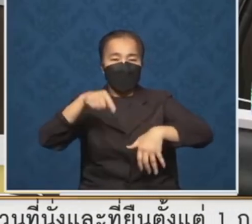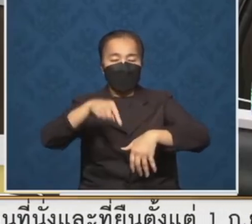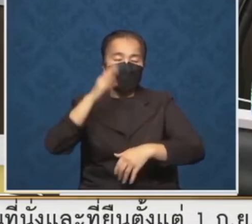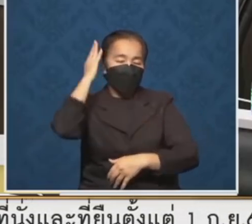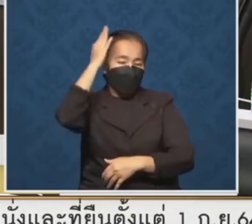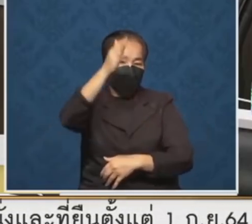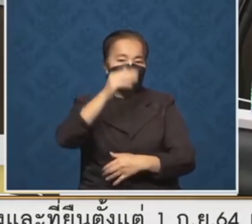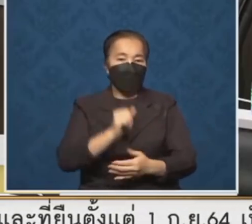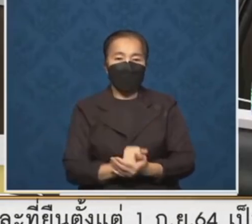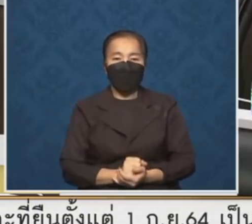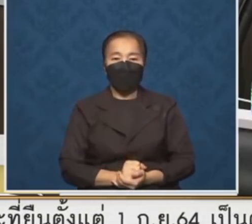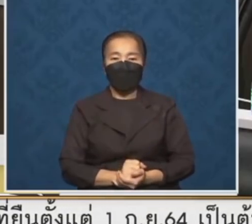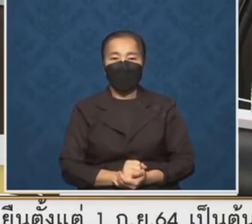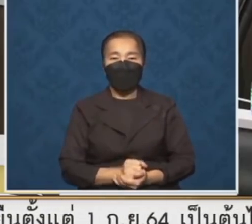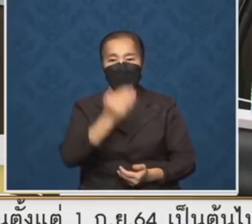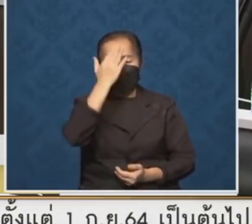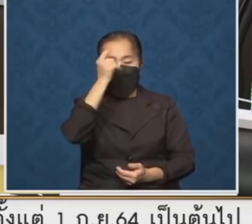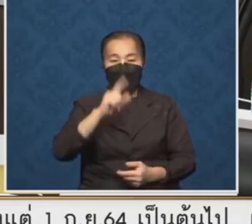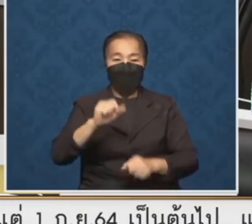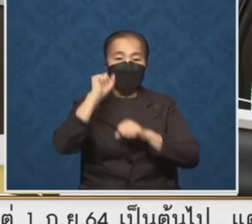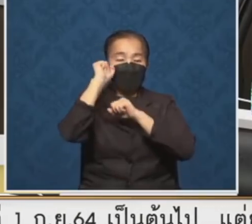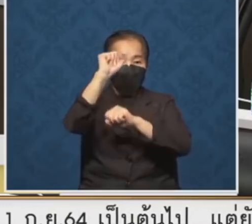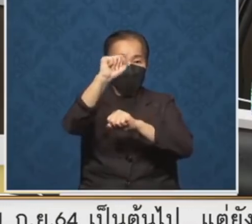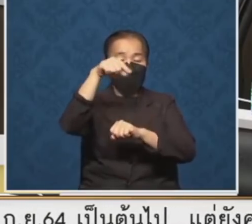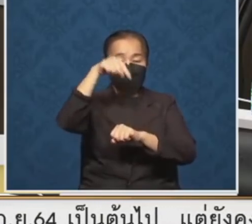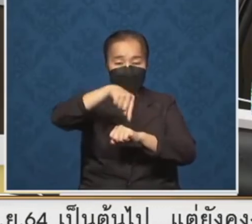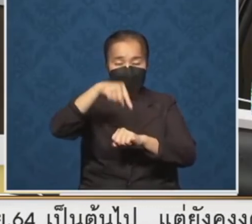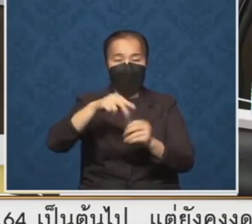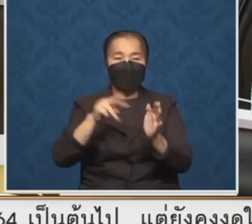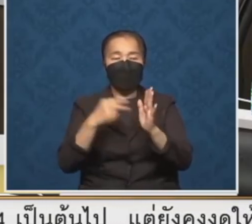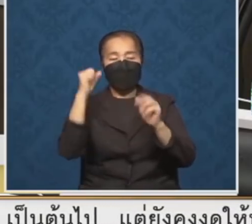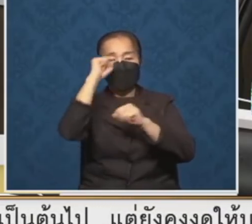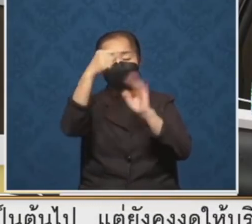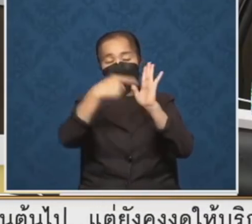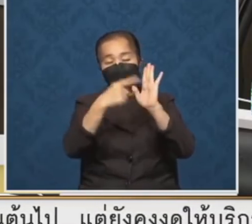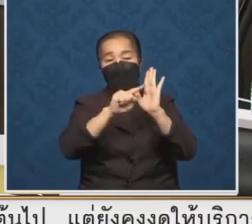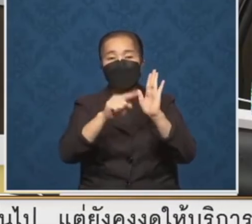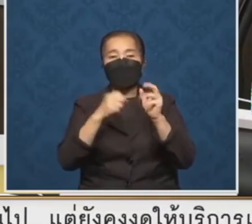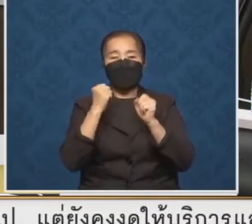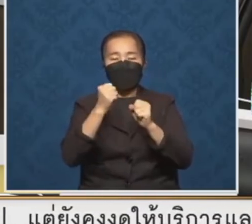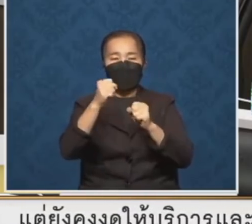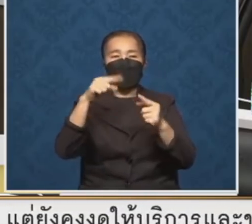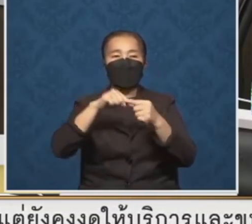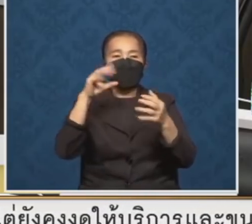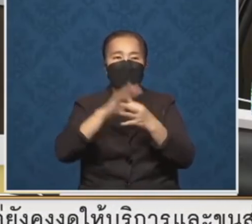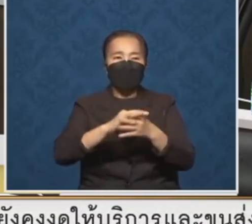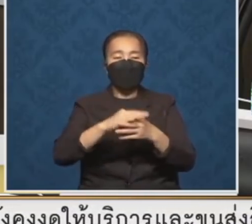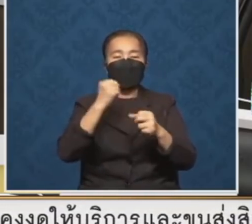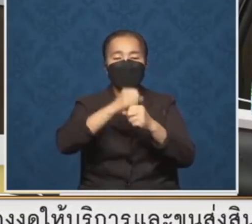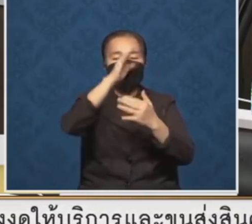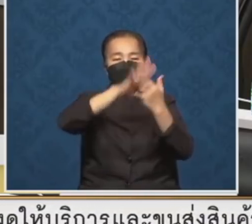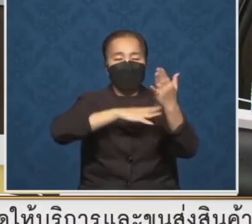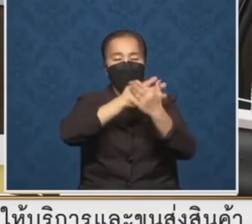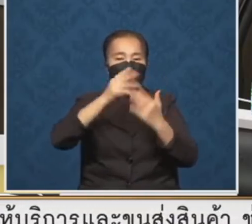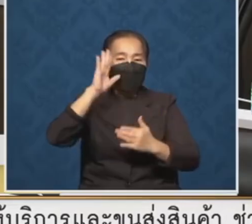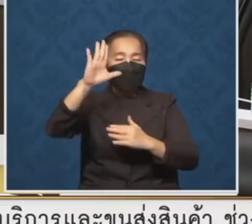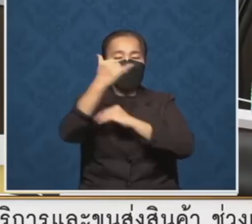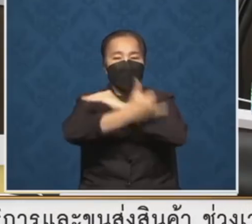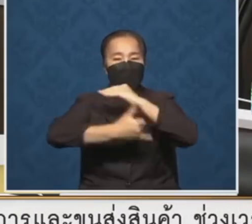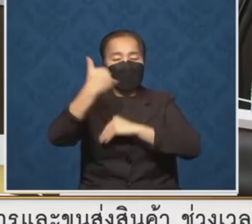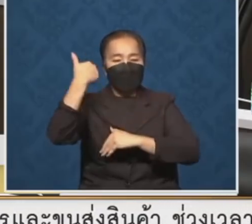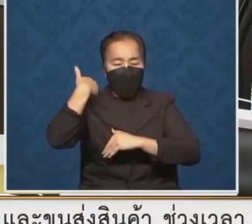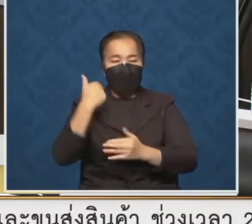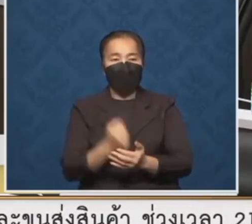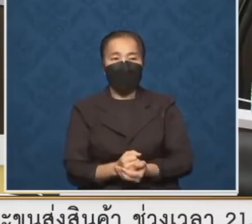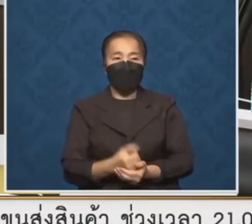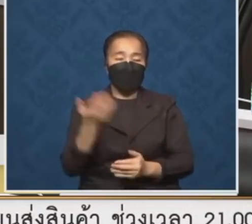คตเพราะประกาศฉบับนี้จุดมุ่งหมายหลักของมันอีกข้อคือการพยายามบังคับใช้กับแพลตฟอร์มต่างประเทศที่ผ่านมามี